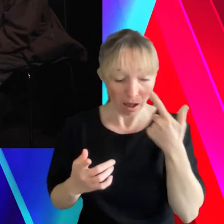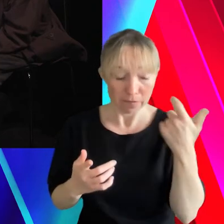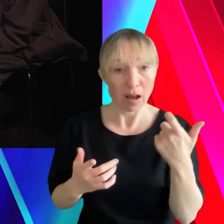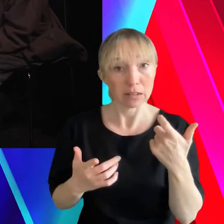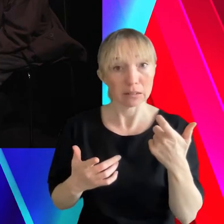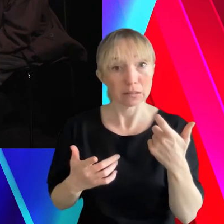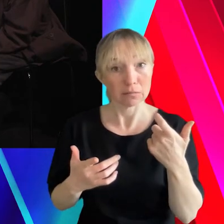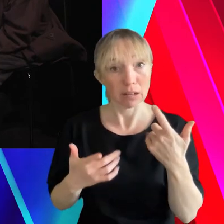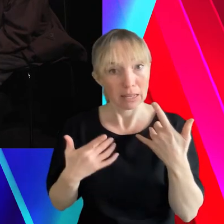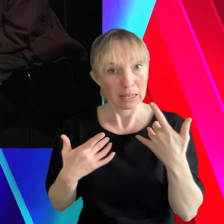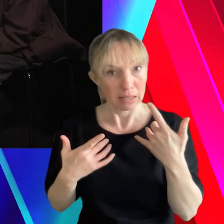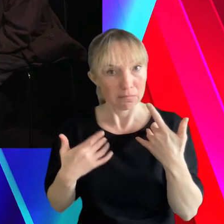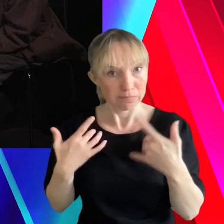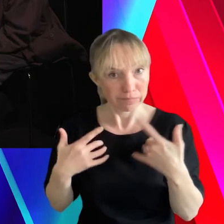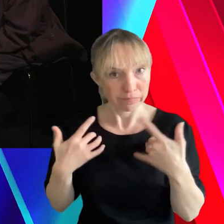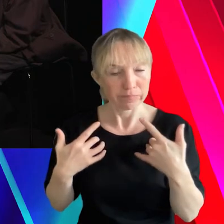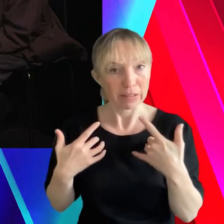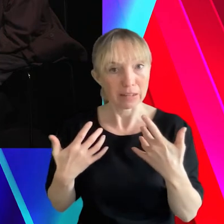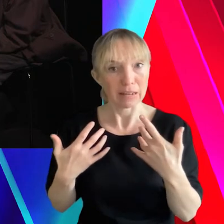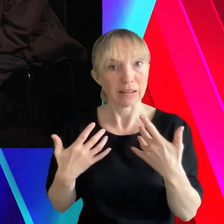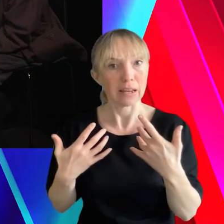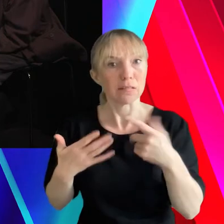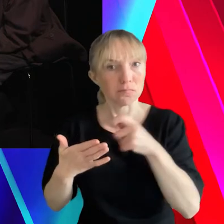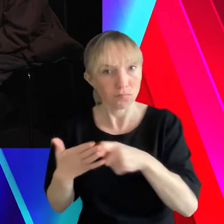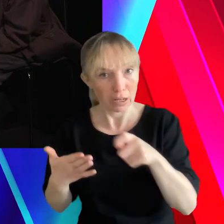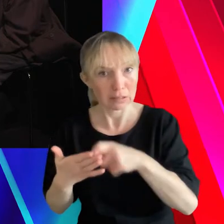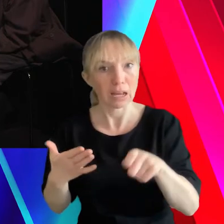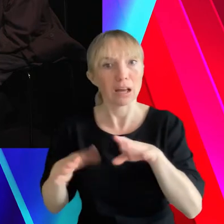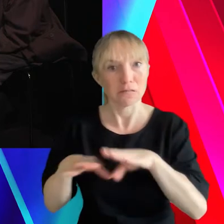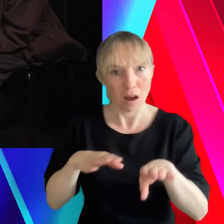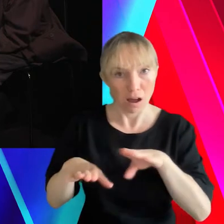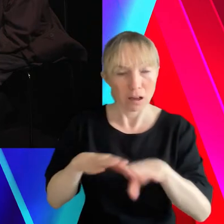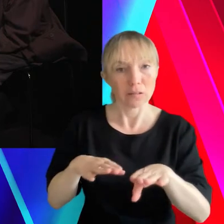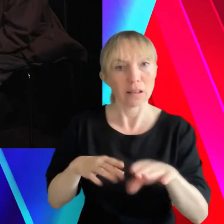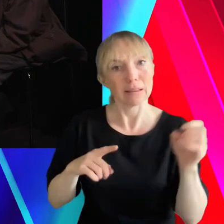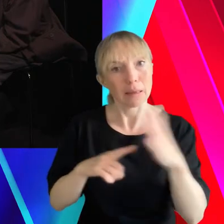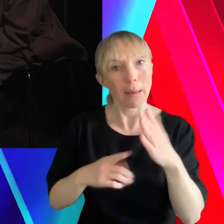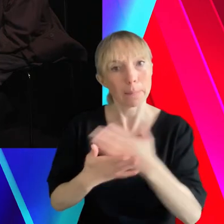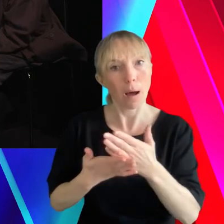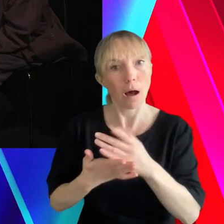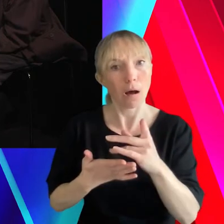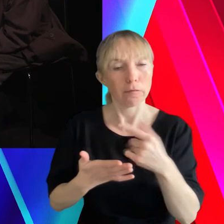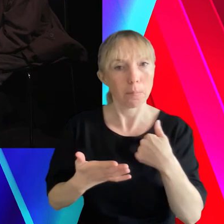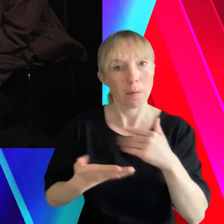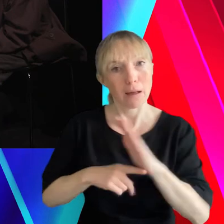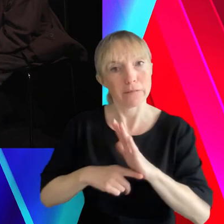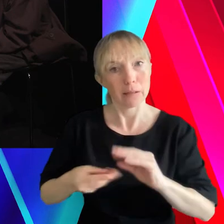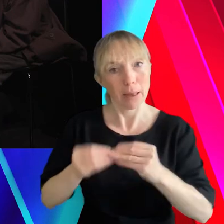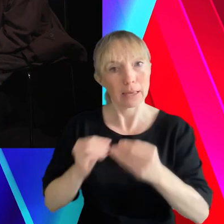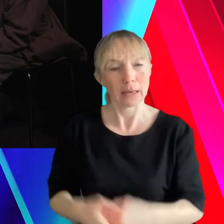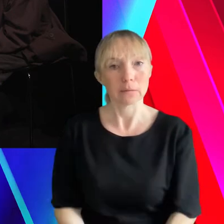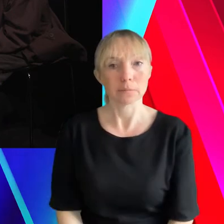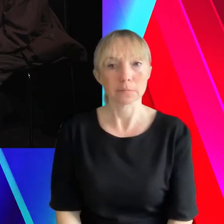for me too, writing and rehearsing is the main part of what I do on a film. من البته اول می نویسم